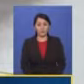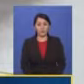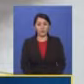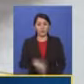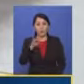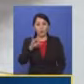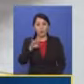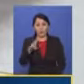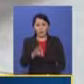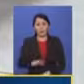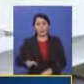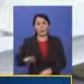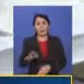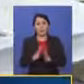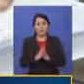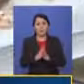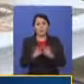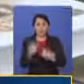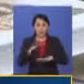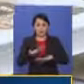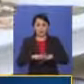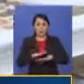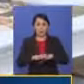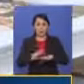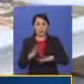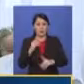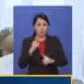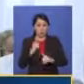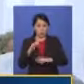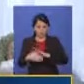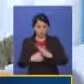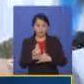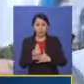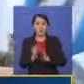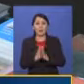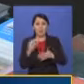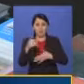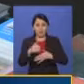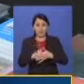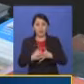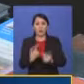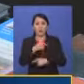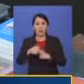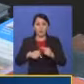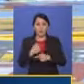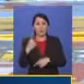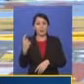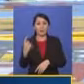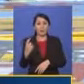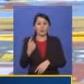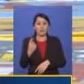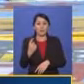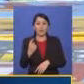Сәбит Мұқанов атындағы облыстық кітапхана қоры әр 90 сайын жаңа кітаптармен толығады. Бұл жолы бизнес, экономика мен